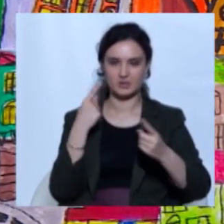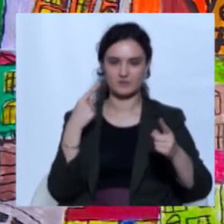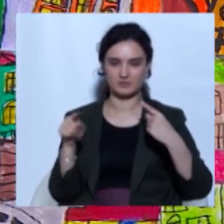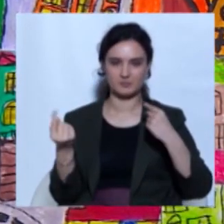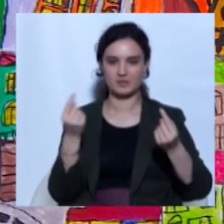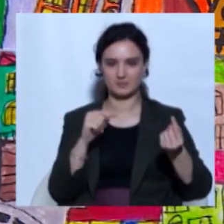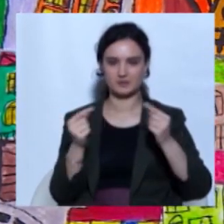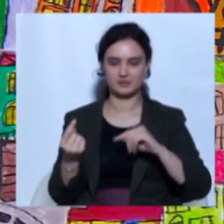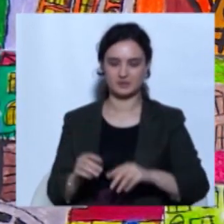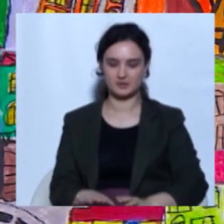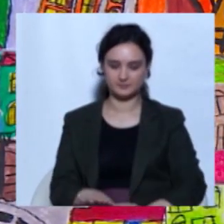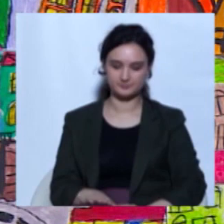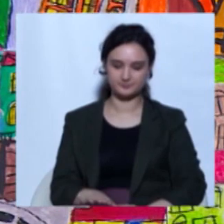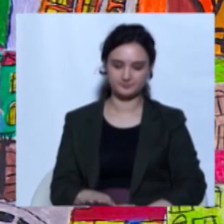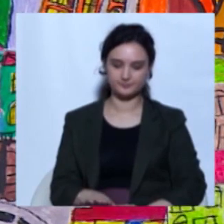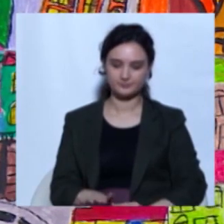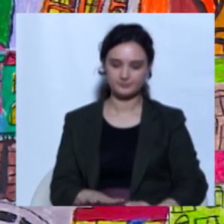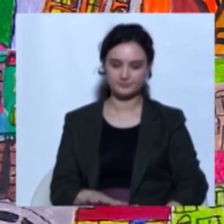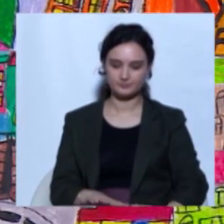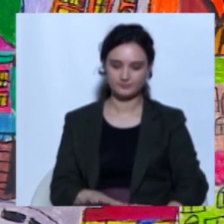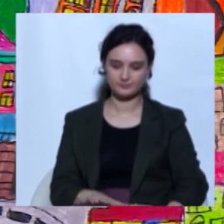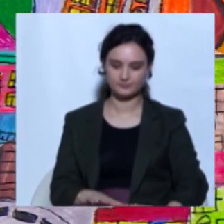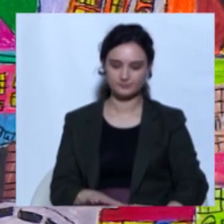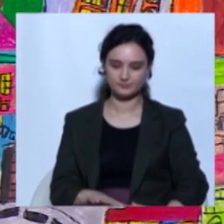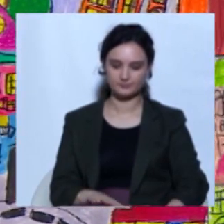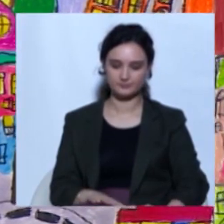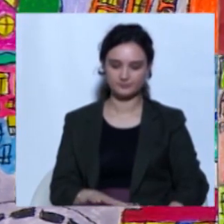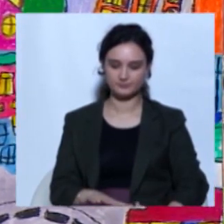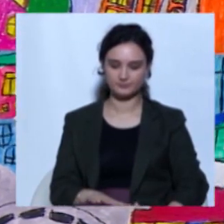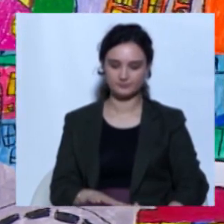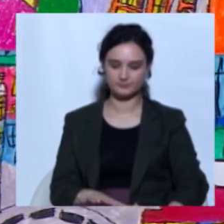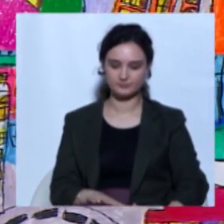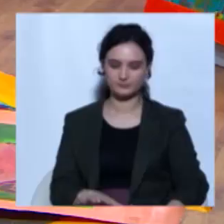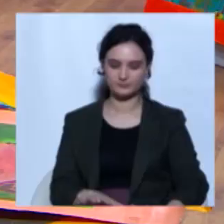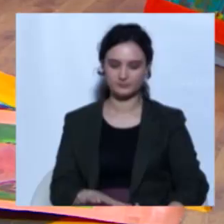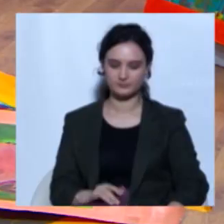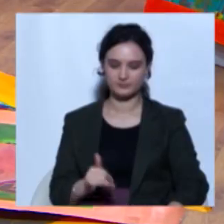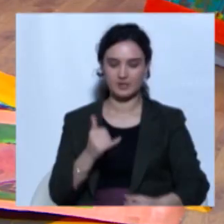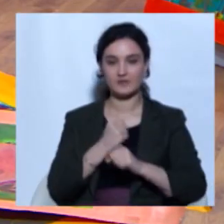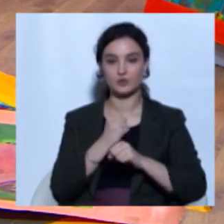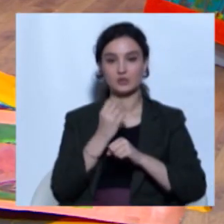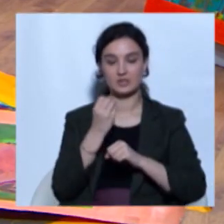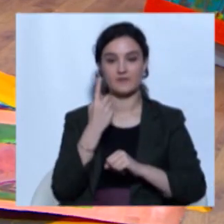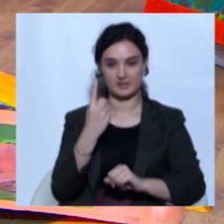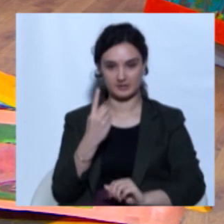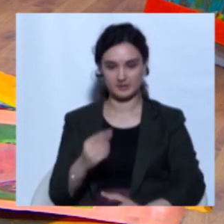განსხვავდება ერთმანეთისაგან. ეხა ჩვენ გავაკეთოთ კიდევ ერთი